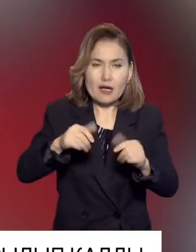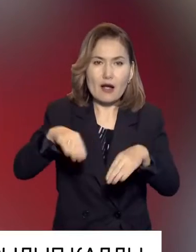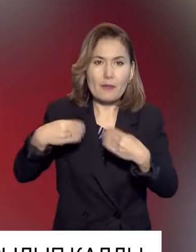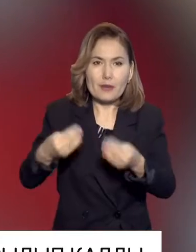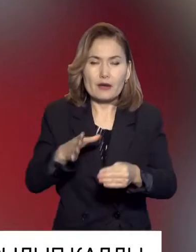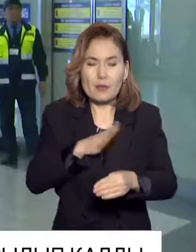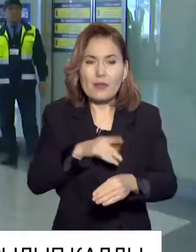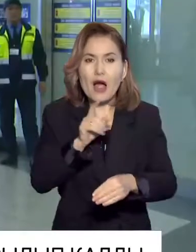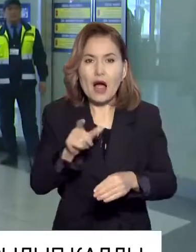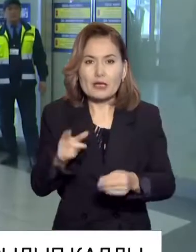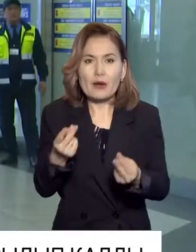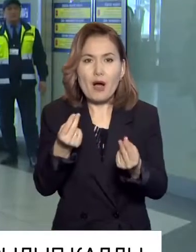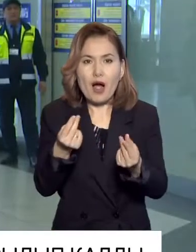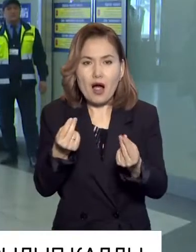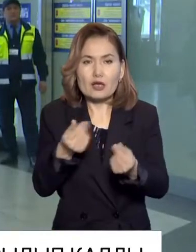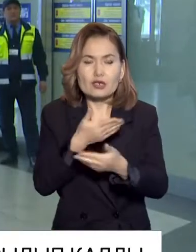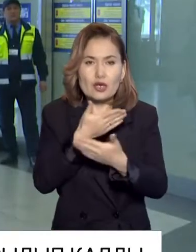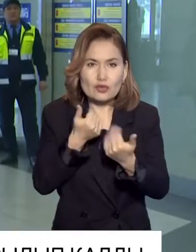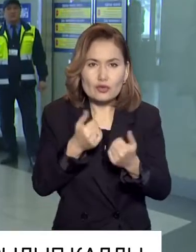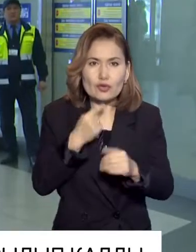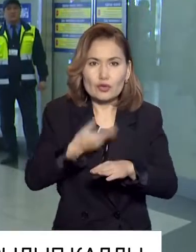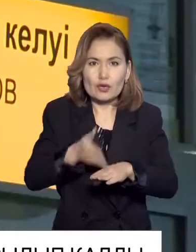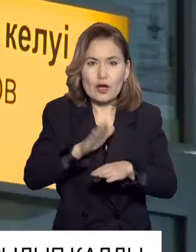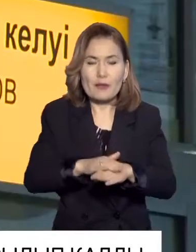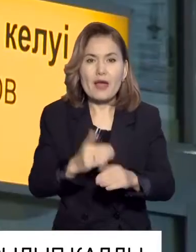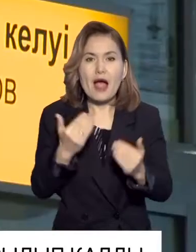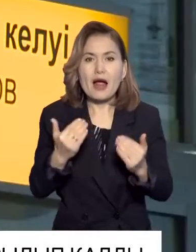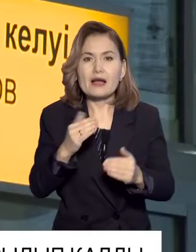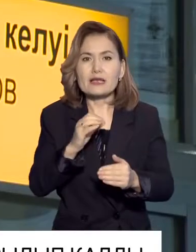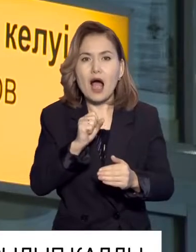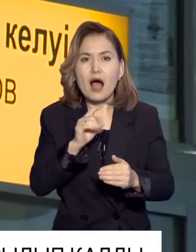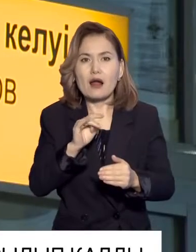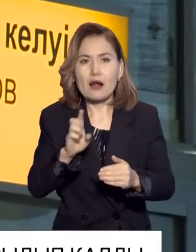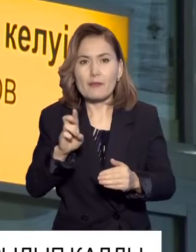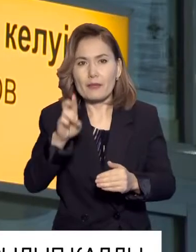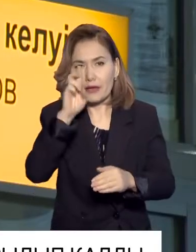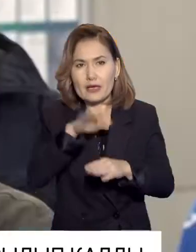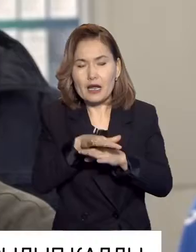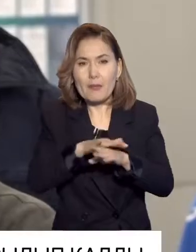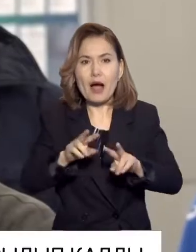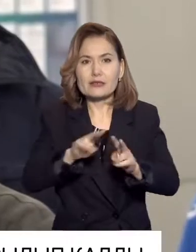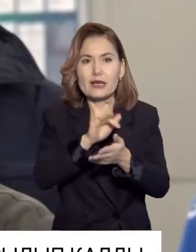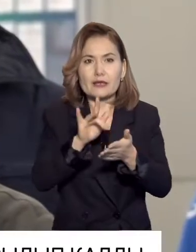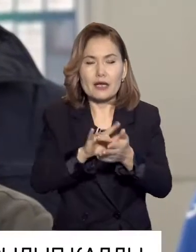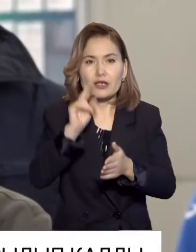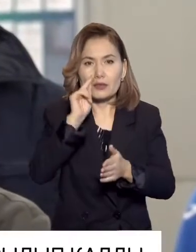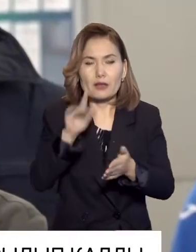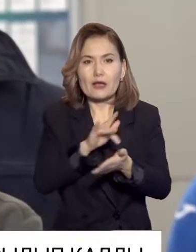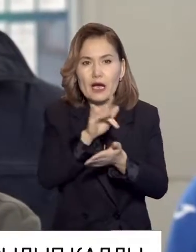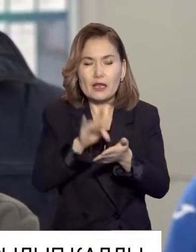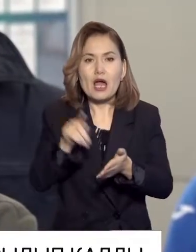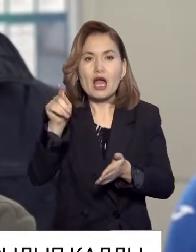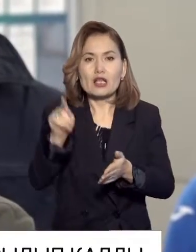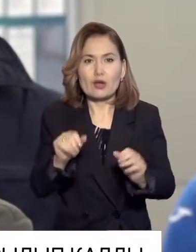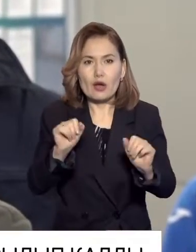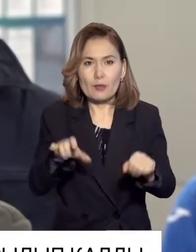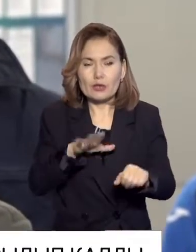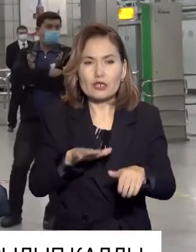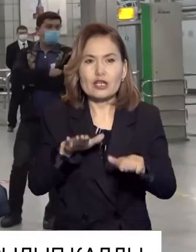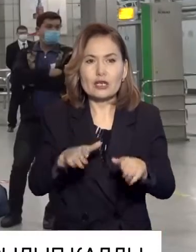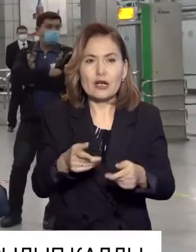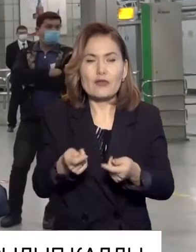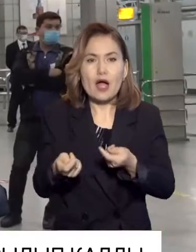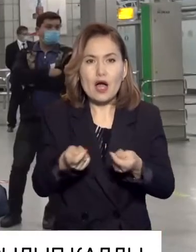жеке қаражаттары таусылып бара жатыр. Қазір араб елдерінен тек Нұр-Сұлтан және Шымкент қалаларына қатынауға болады. Жергілікті әуе